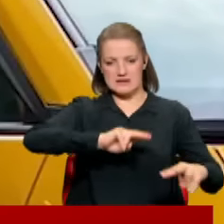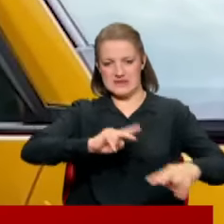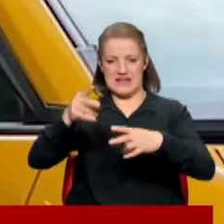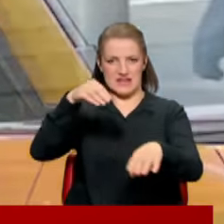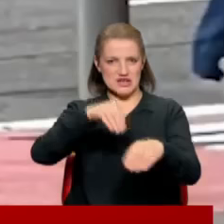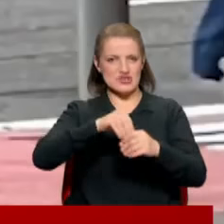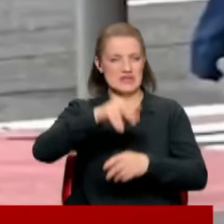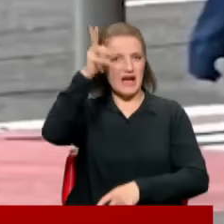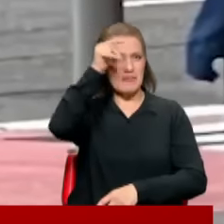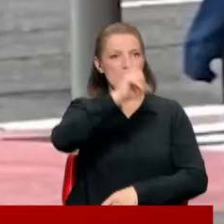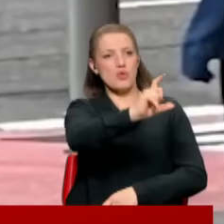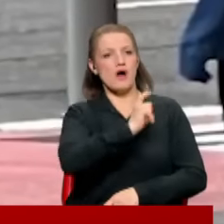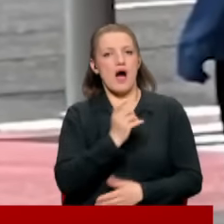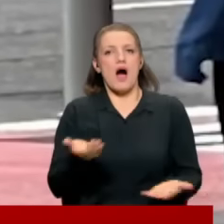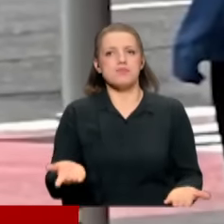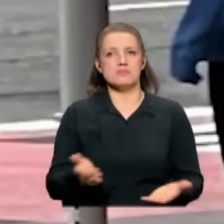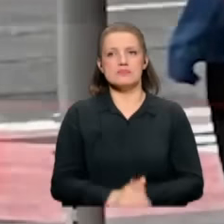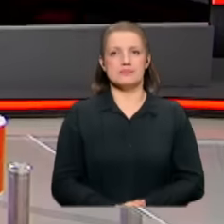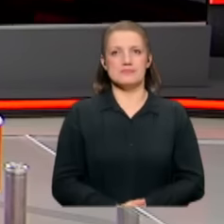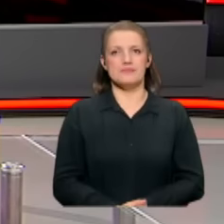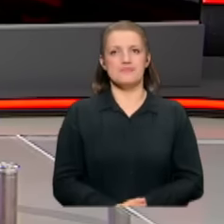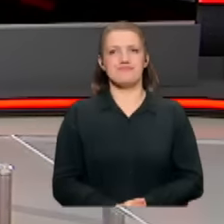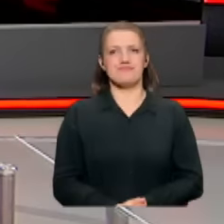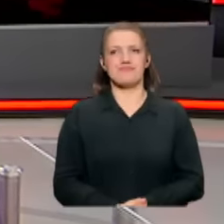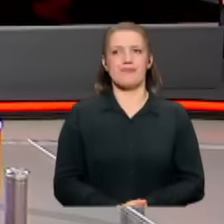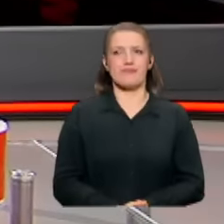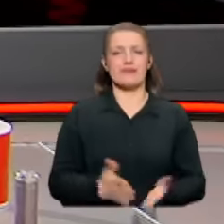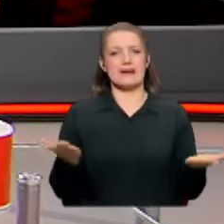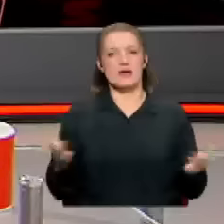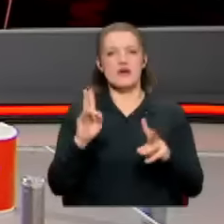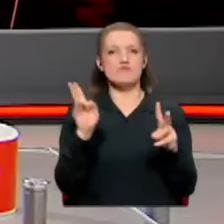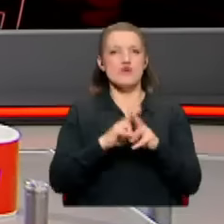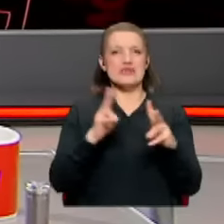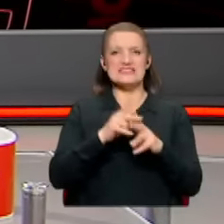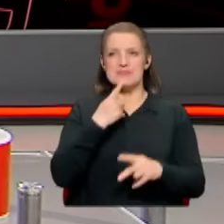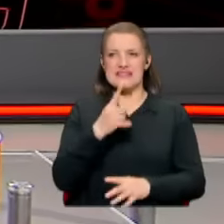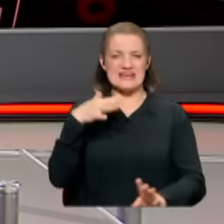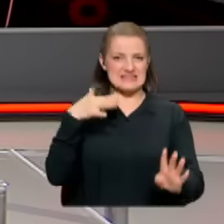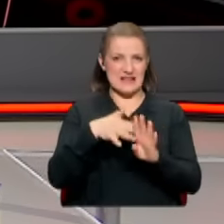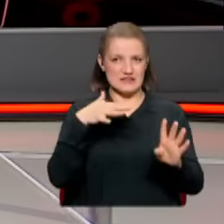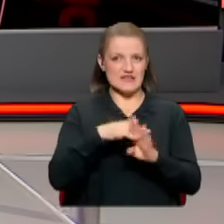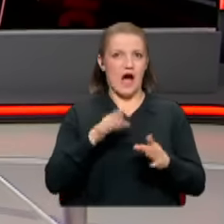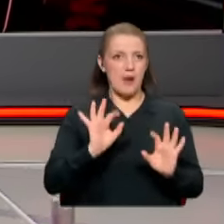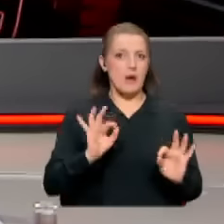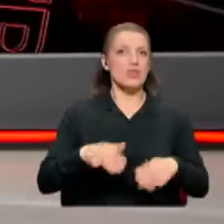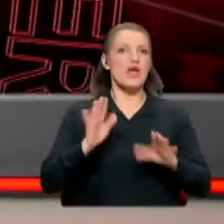Birleşik Devletleri'nden henüz yanıt gelmedi. Evet, polisim dedi, saldırdı ama